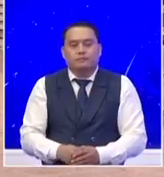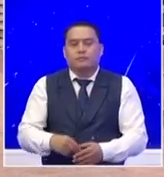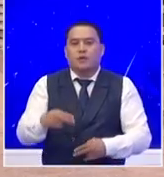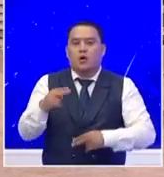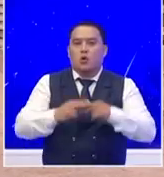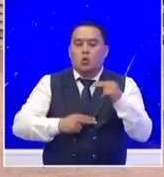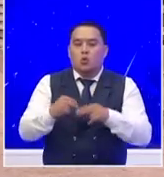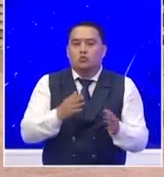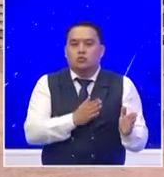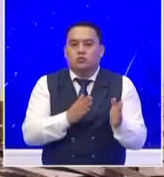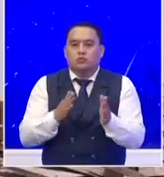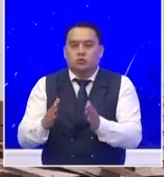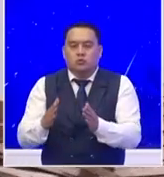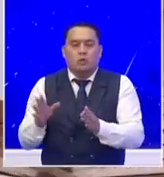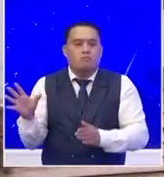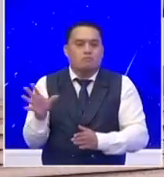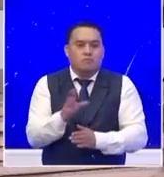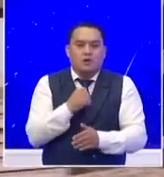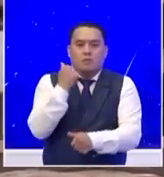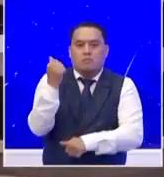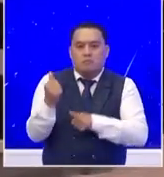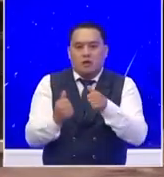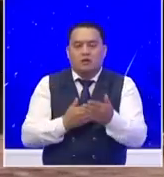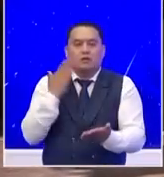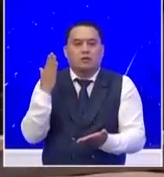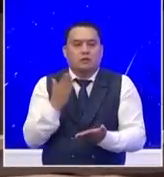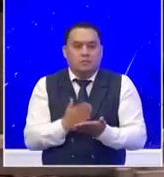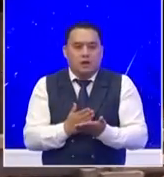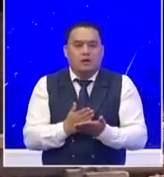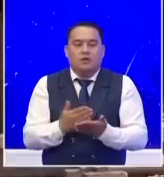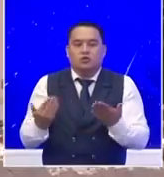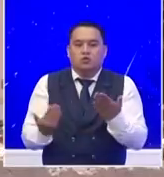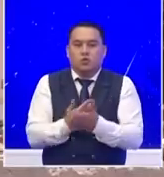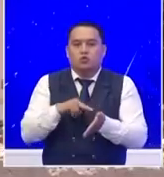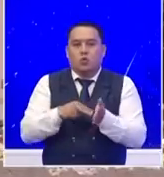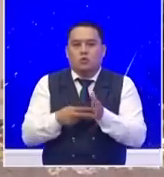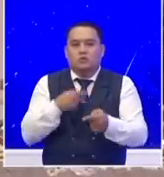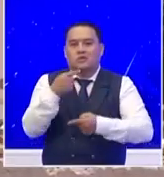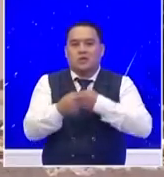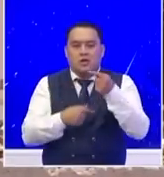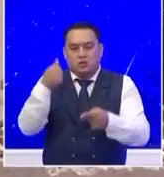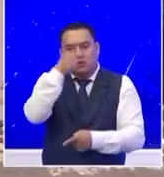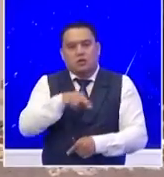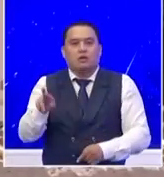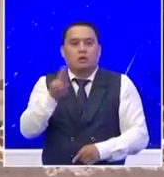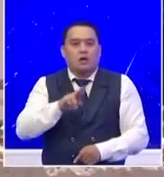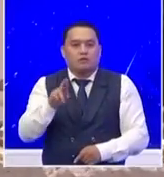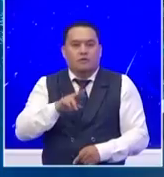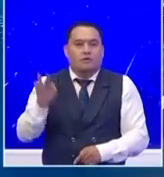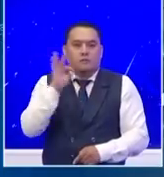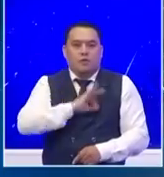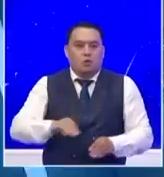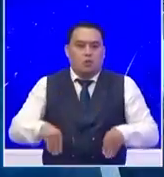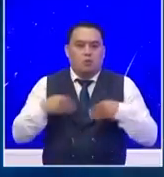жүргізіліп жатыр. Жұмыс күші де, құрылыс материалдары да жеткілікті. Жаңа спорт ғимараты жоспар бойынша келер жылдың қаңтарында пайдалануға